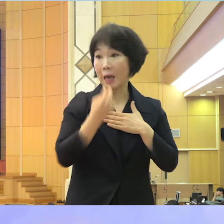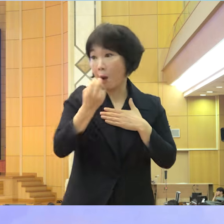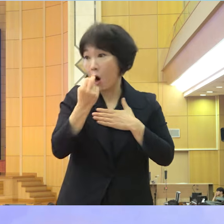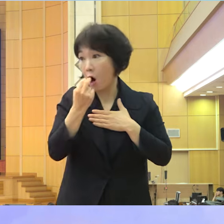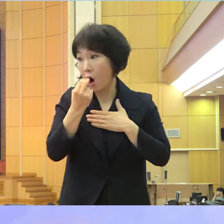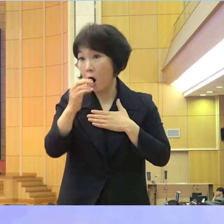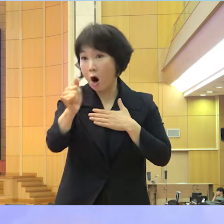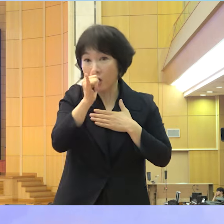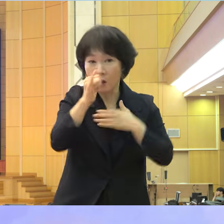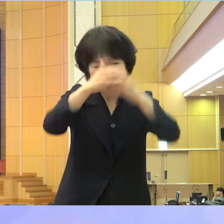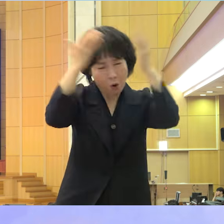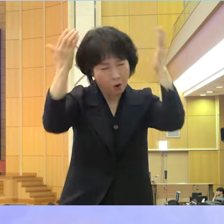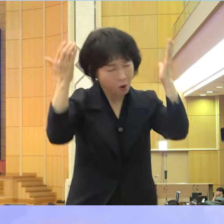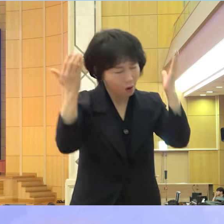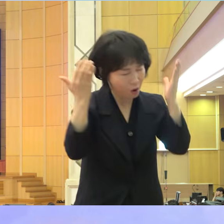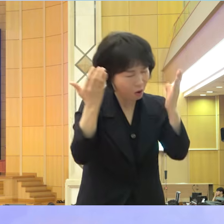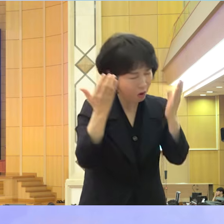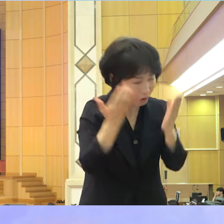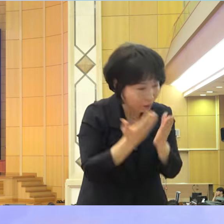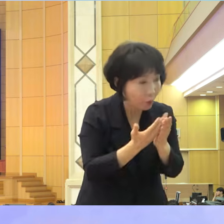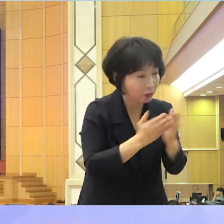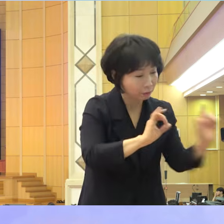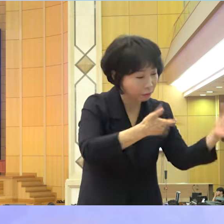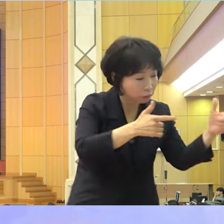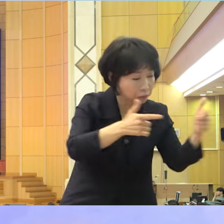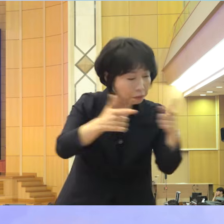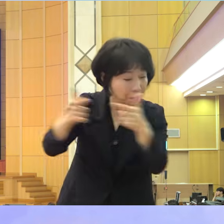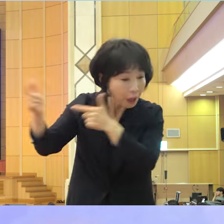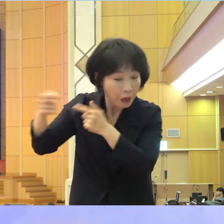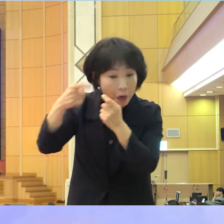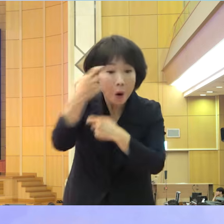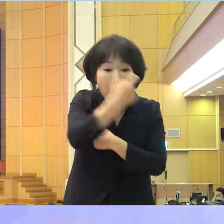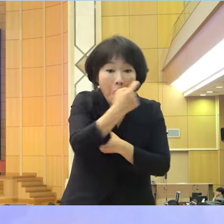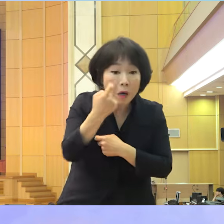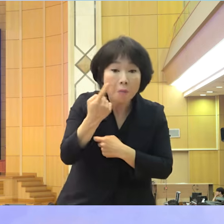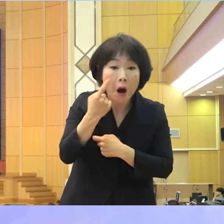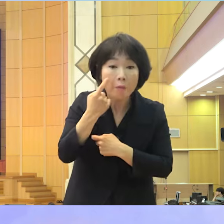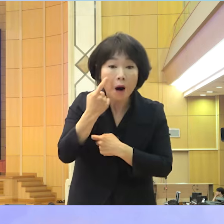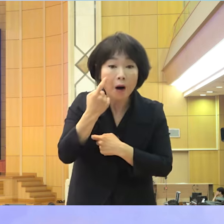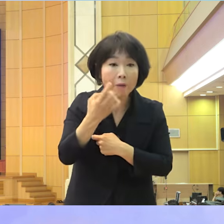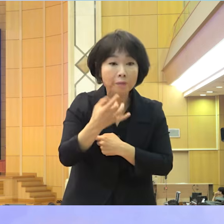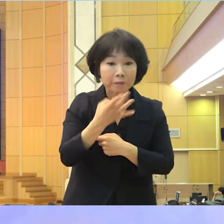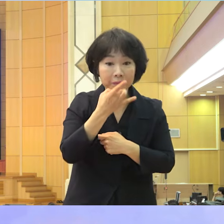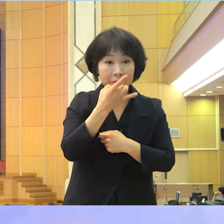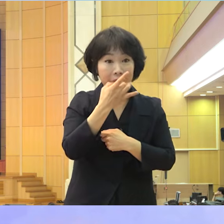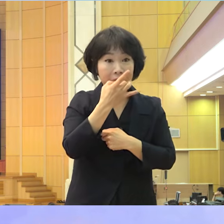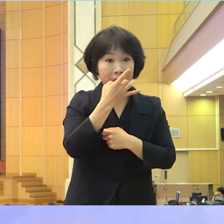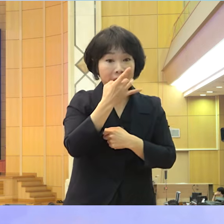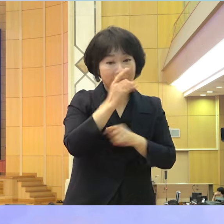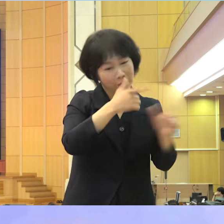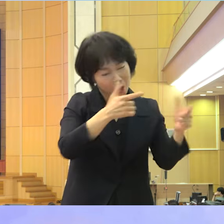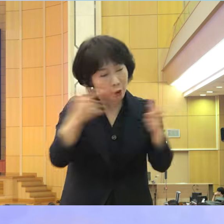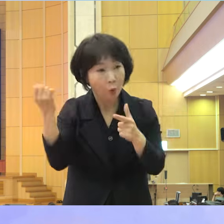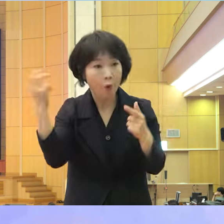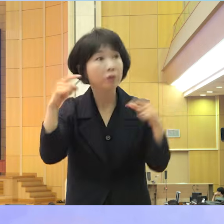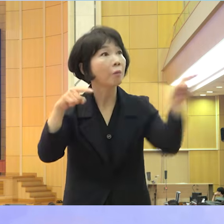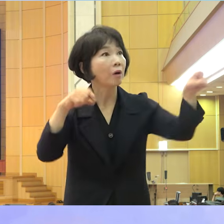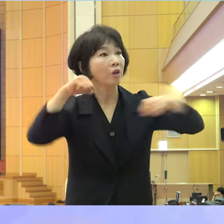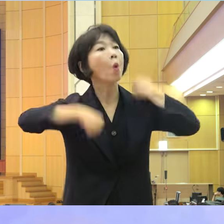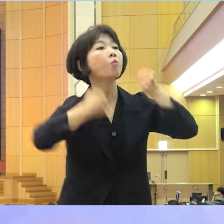생명 있는 생물들을 보면요, 식물로 또는